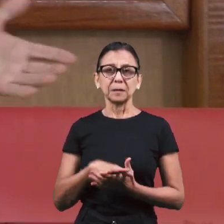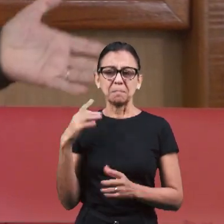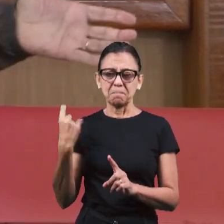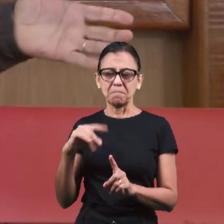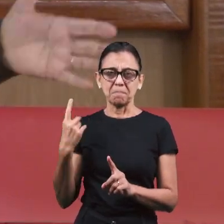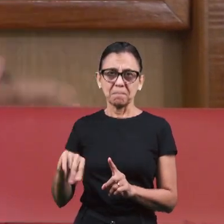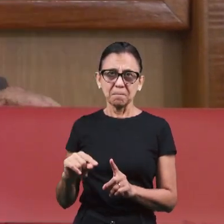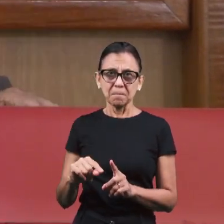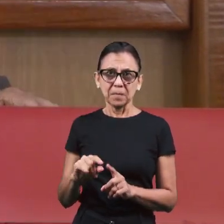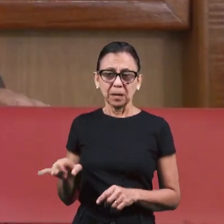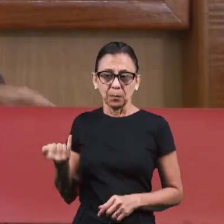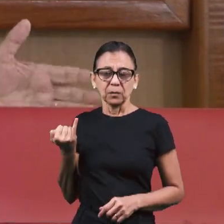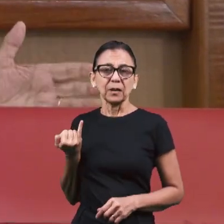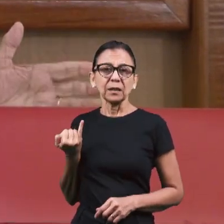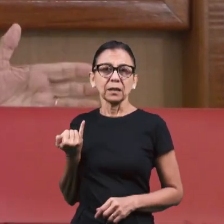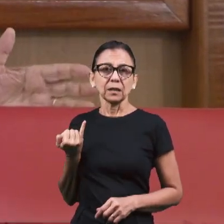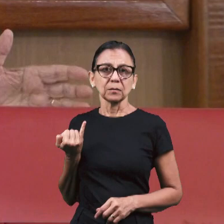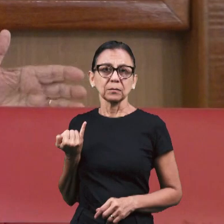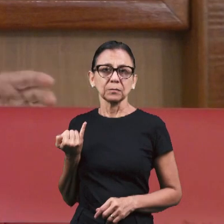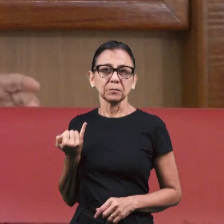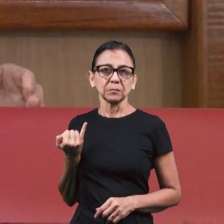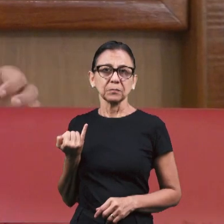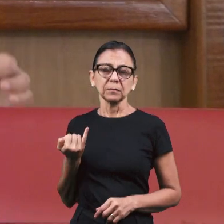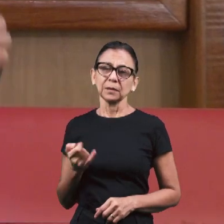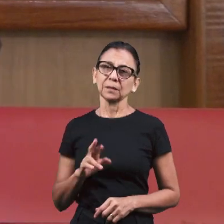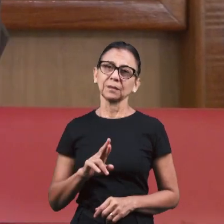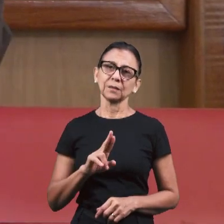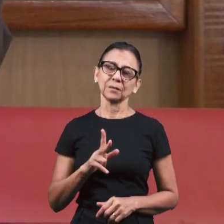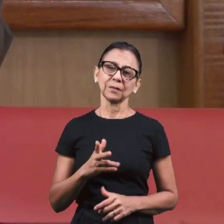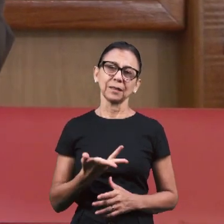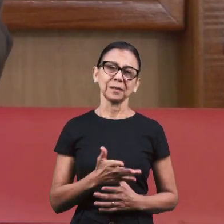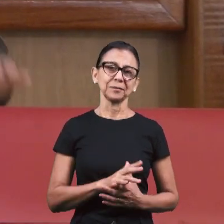dur. Mais on va dire une autre chose,